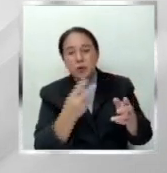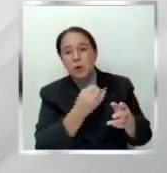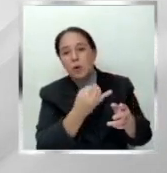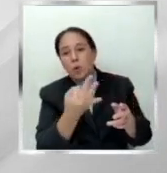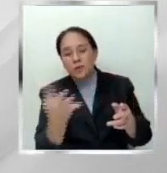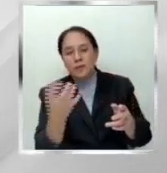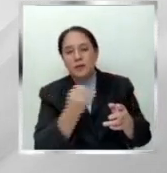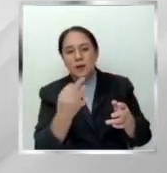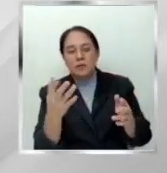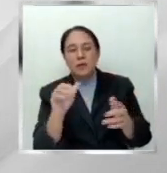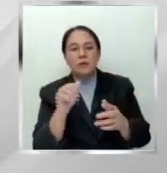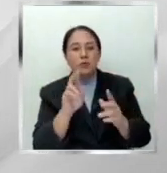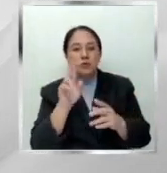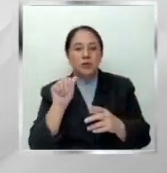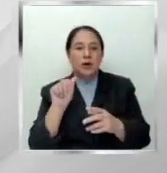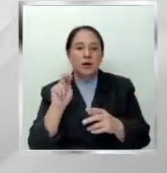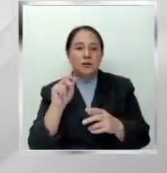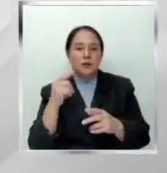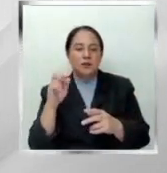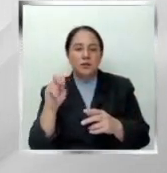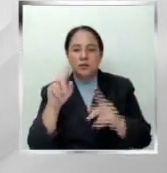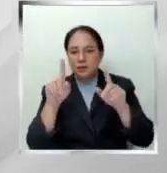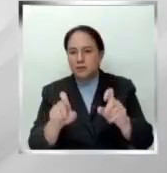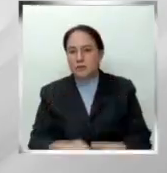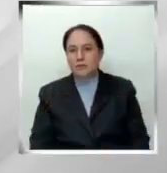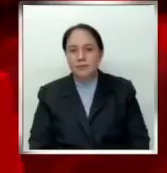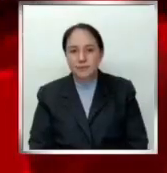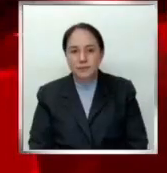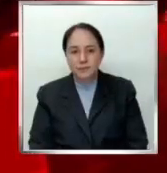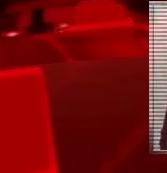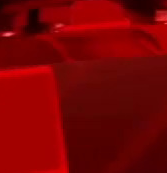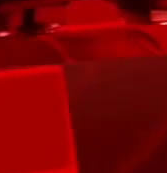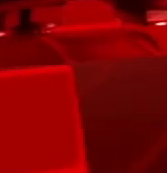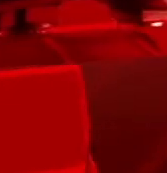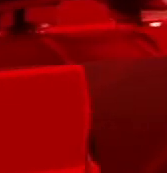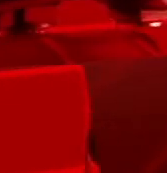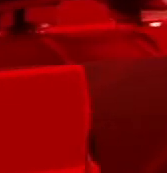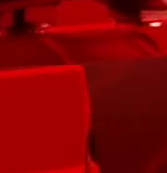mga antigen test. Von Aquino, Nakatutok, 24 Oras.